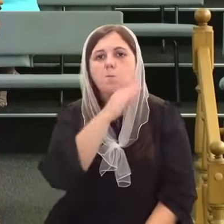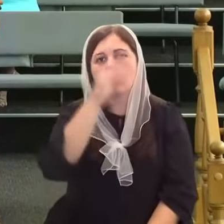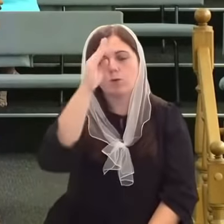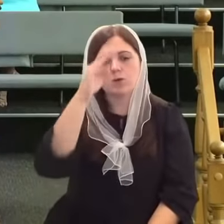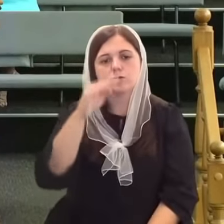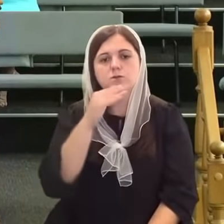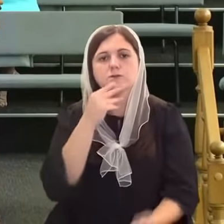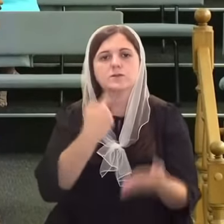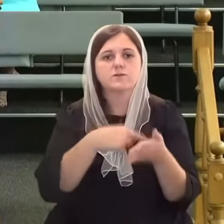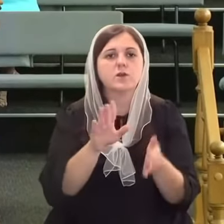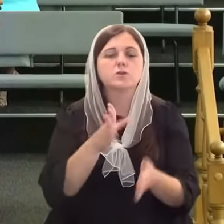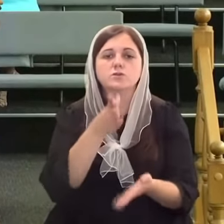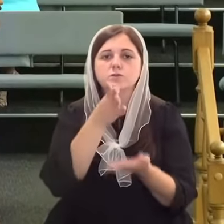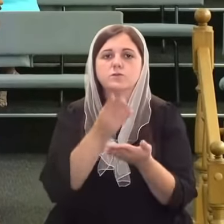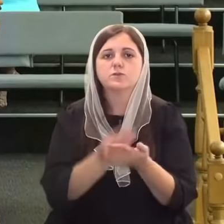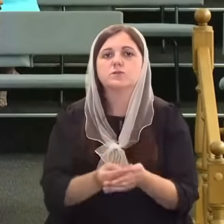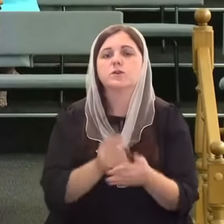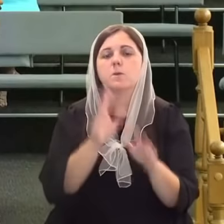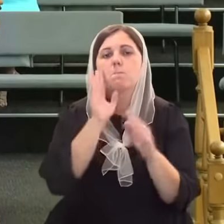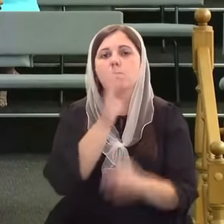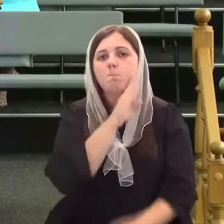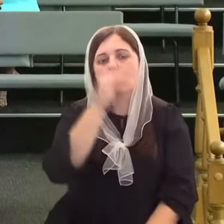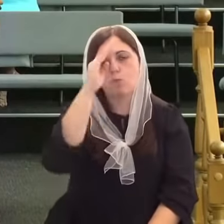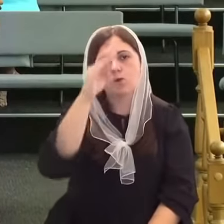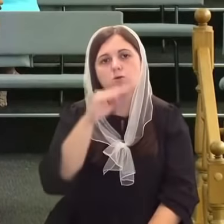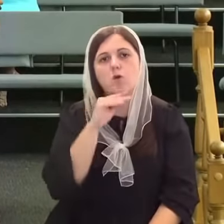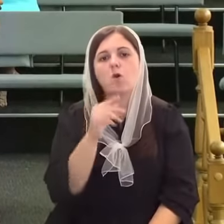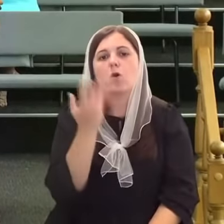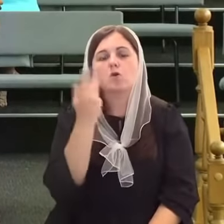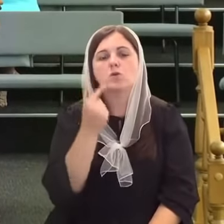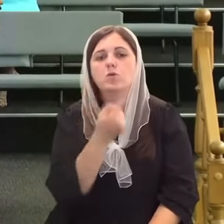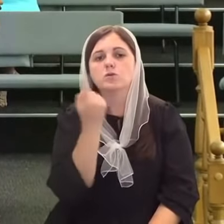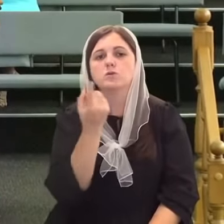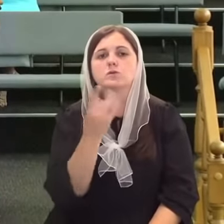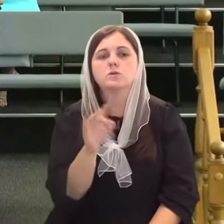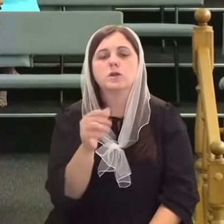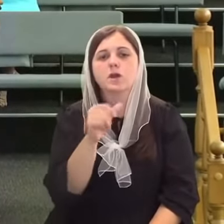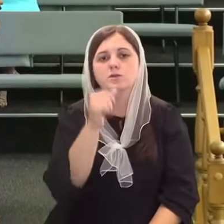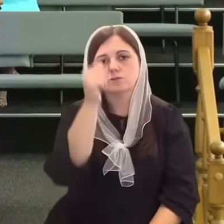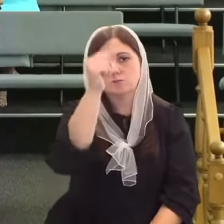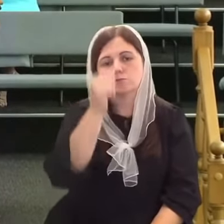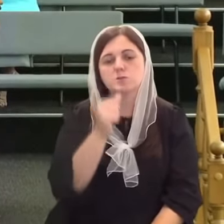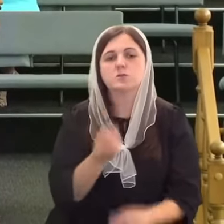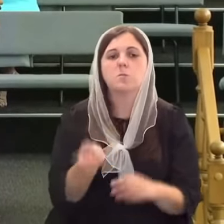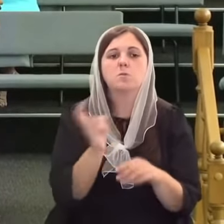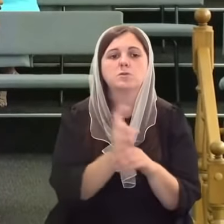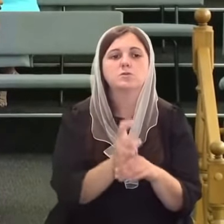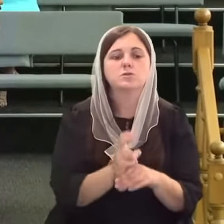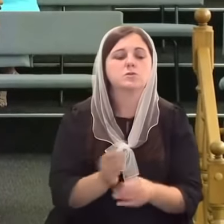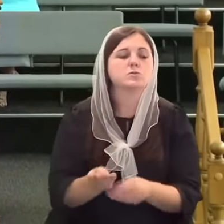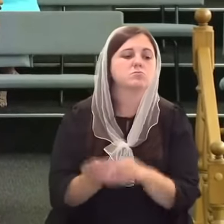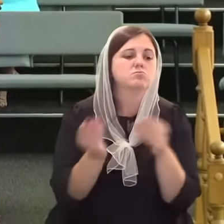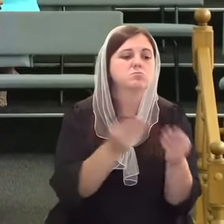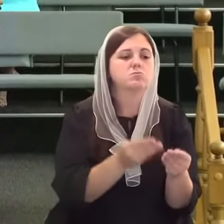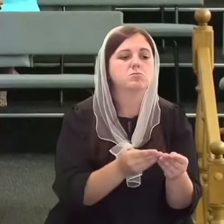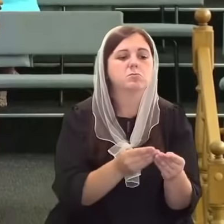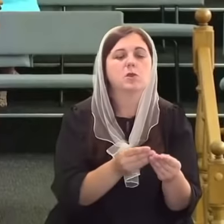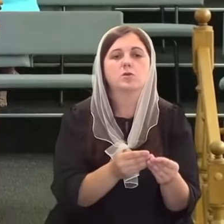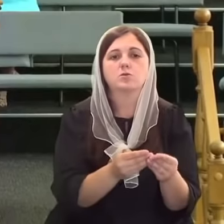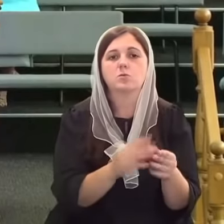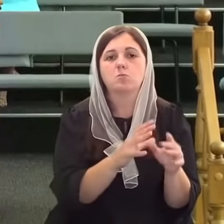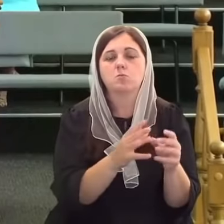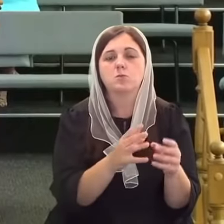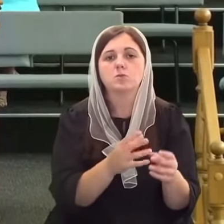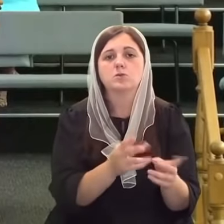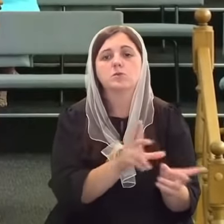оставляют, отвергают своих родителей, когда просто раз в месяц привозят пакет продуктов, ложат на порог и уезжают, прыгая